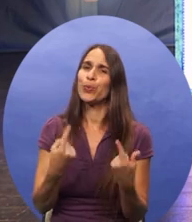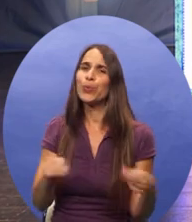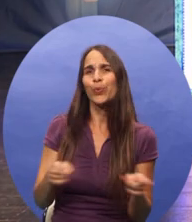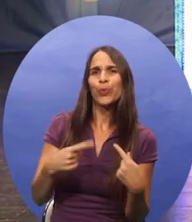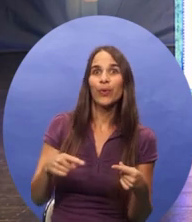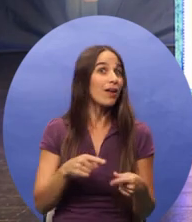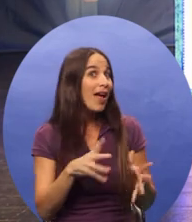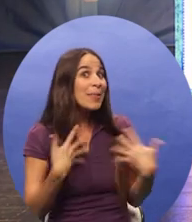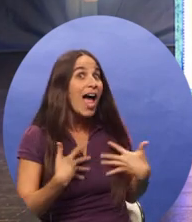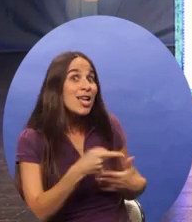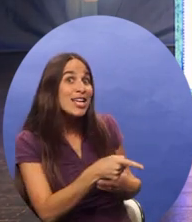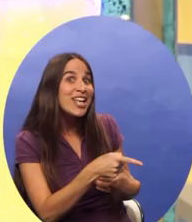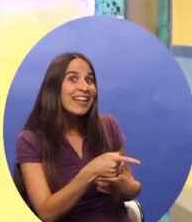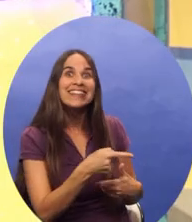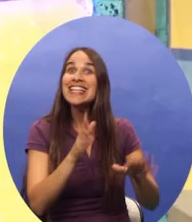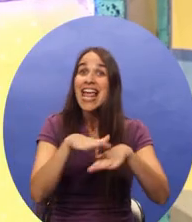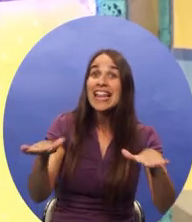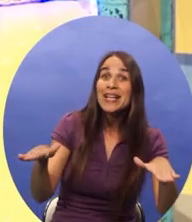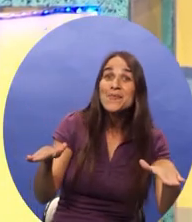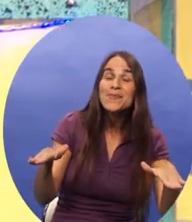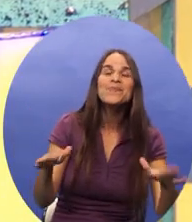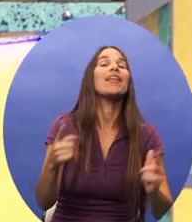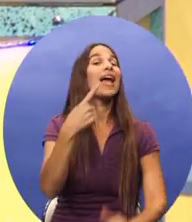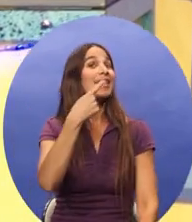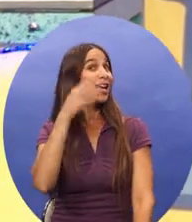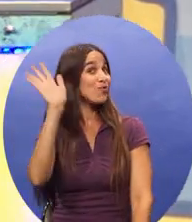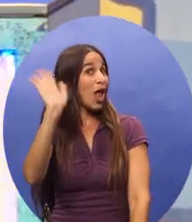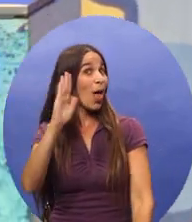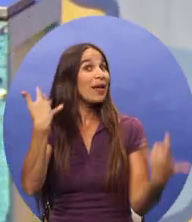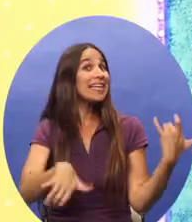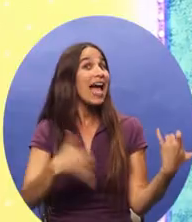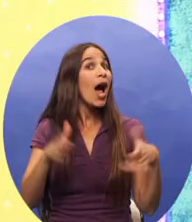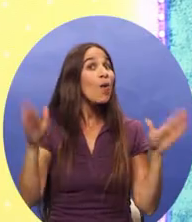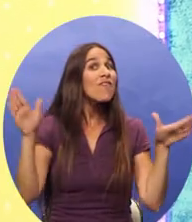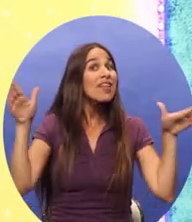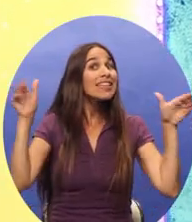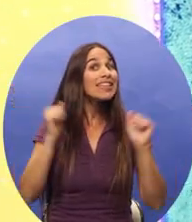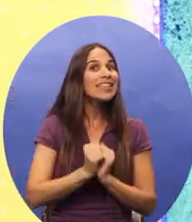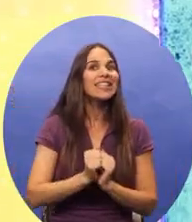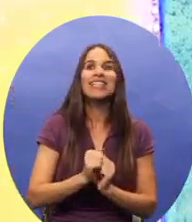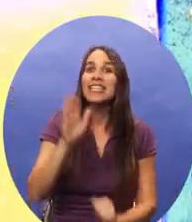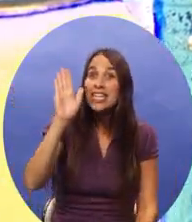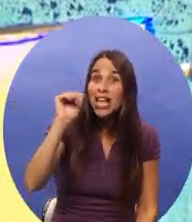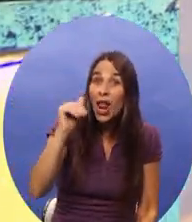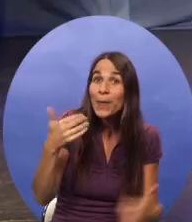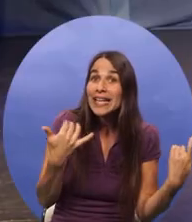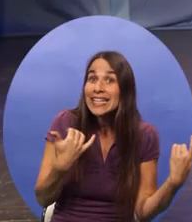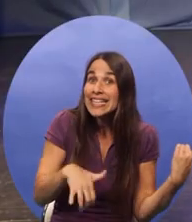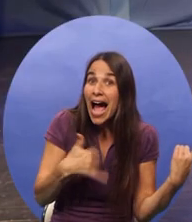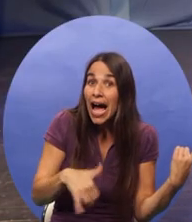וגם מתרגשת. ילדים, תגידו שלום גיטרה מעופפת. שלום גיטרה.